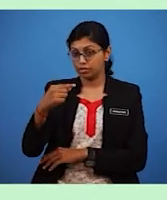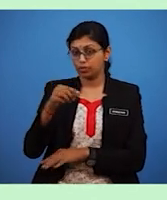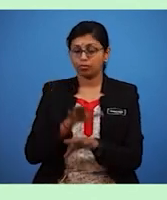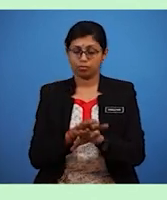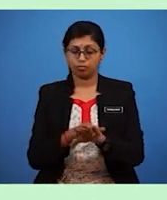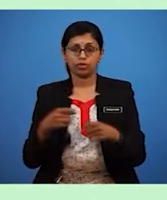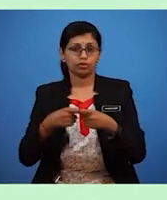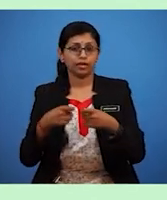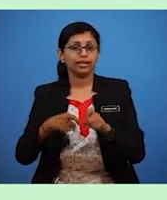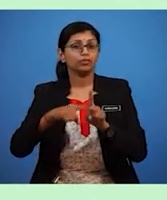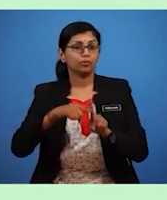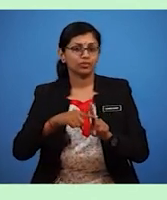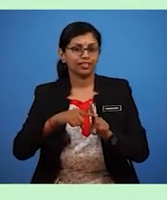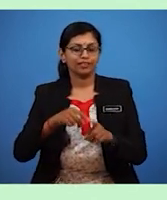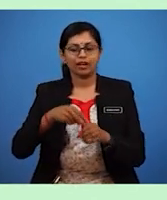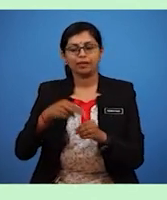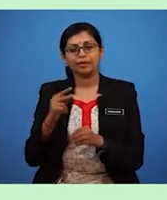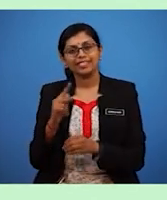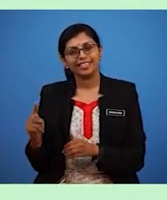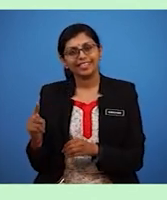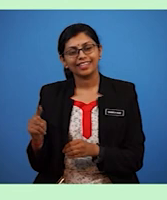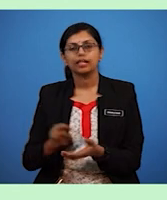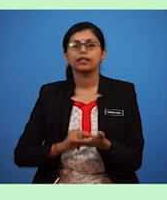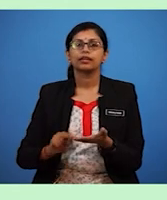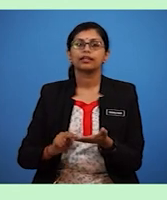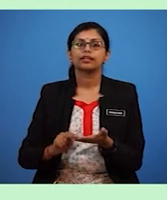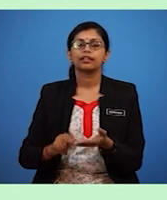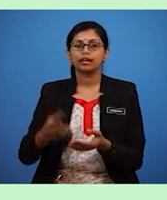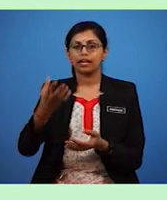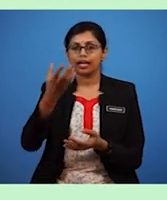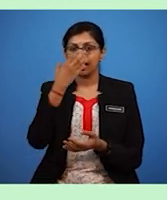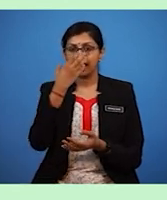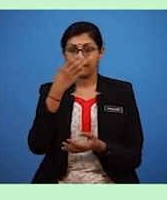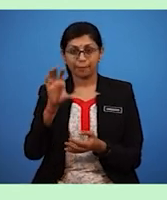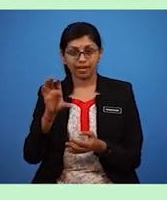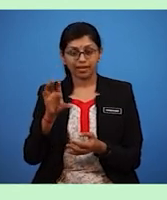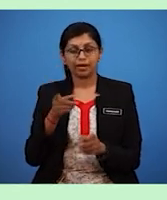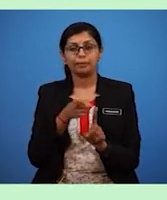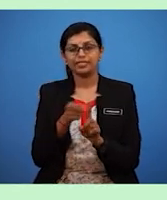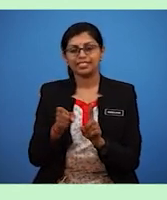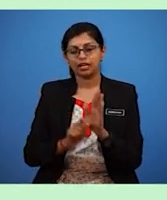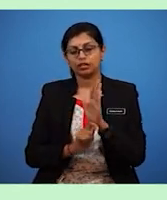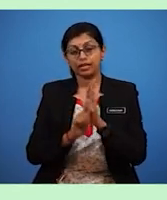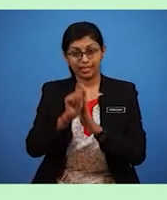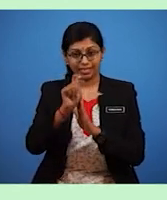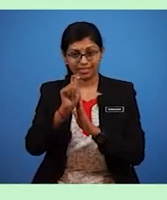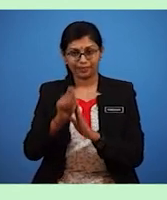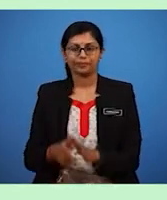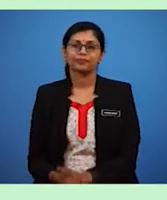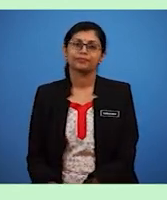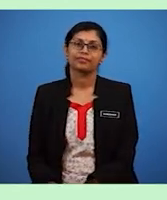magnesium, akan menghasilkan nilai haba penyesaran yang lebih tinggi.